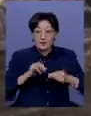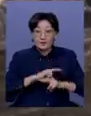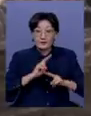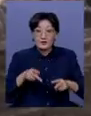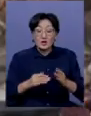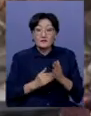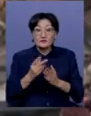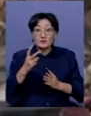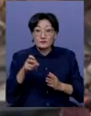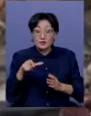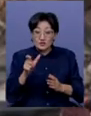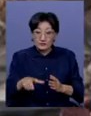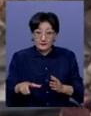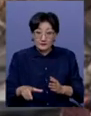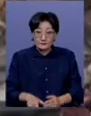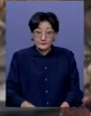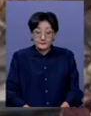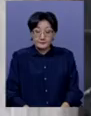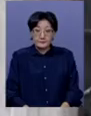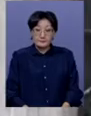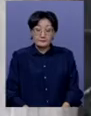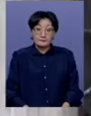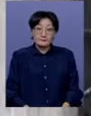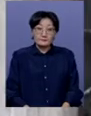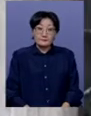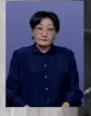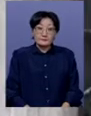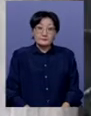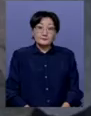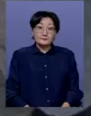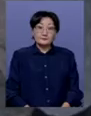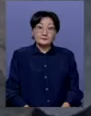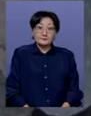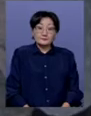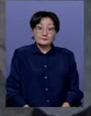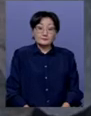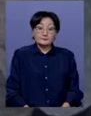погибло свыше 200 человек. Мира Альжанова, Даниара Умар, Нурлан Утигенов, телеканал АМТ, Нур-Султан.